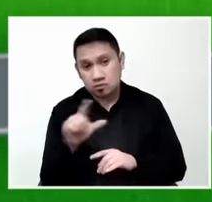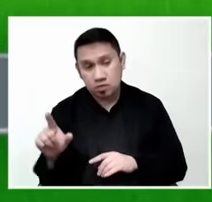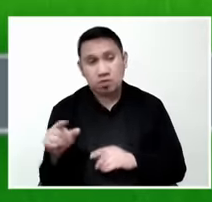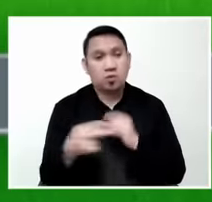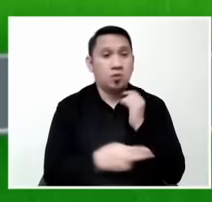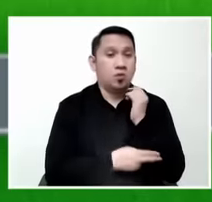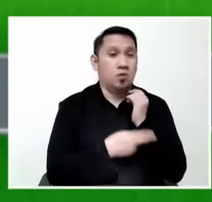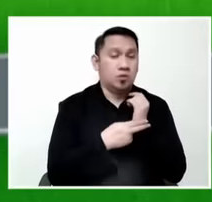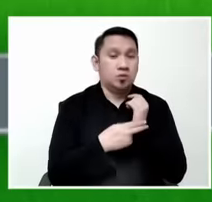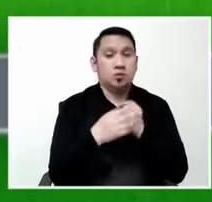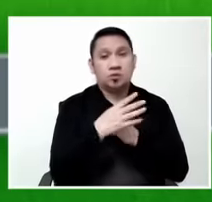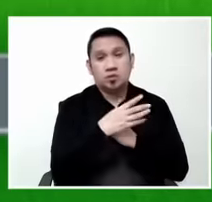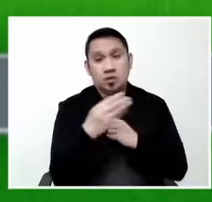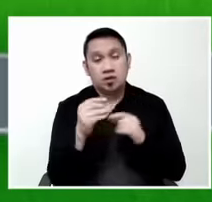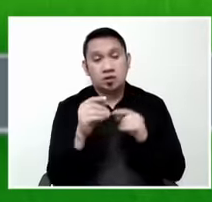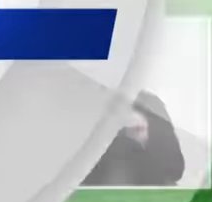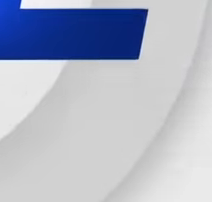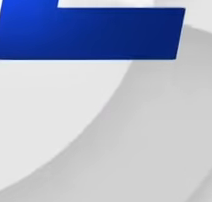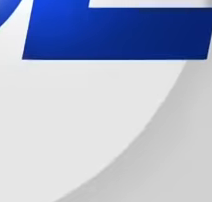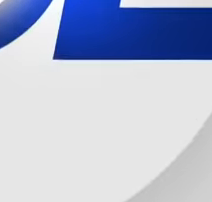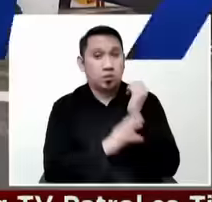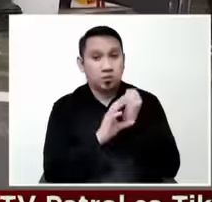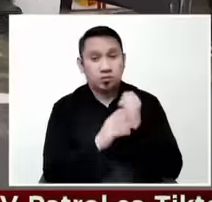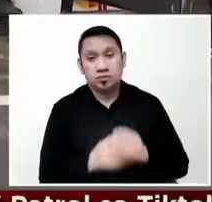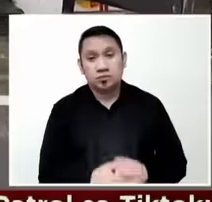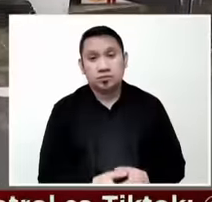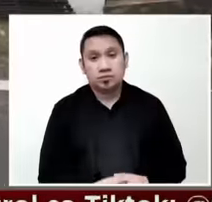at residences.